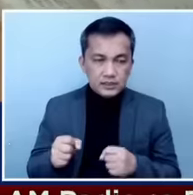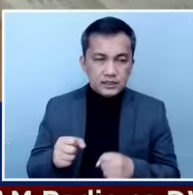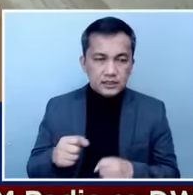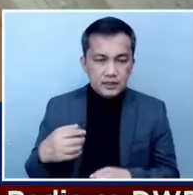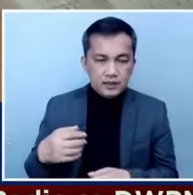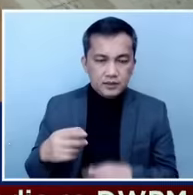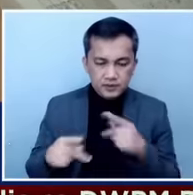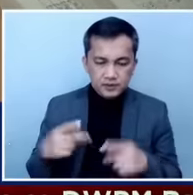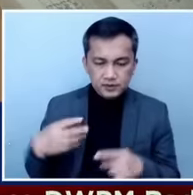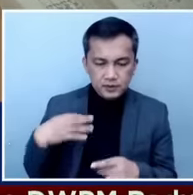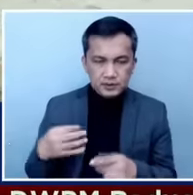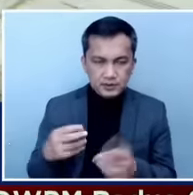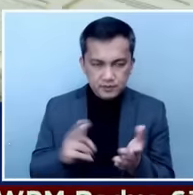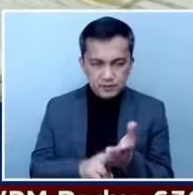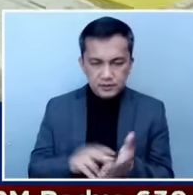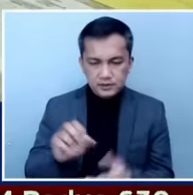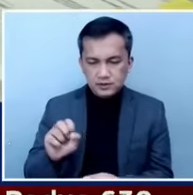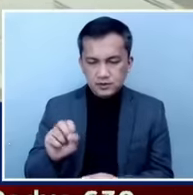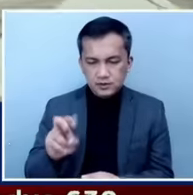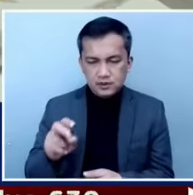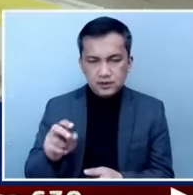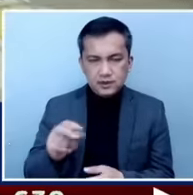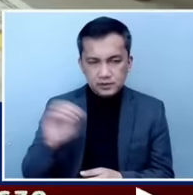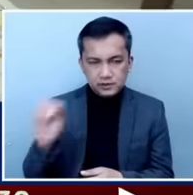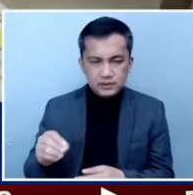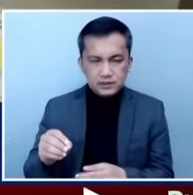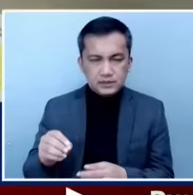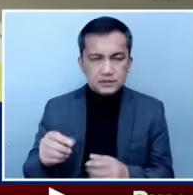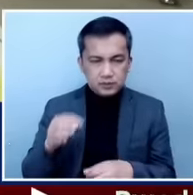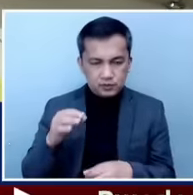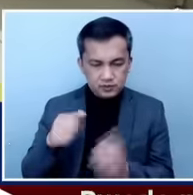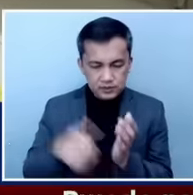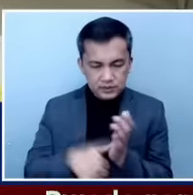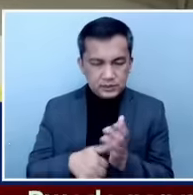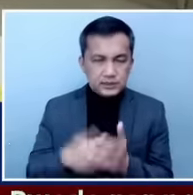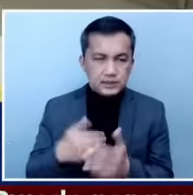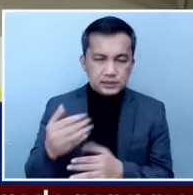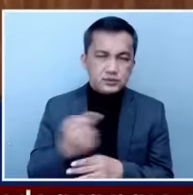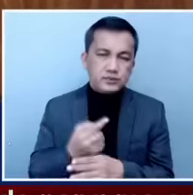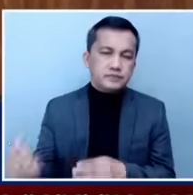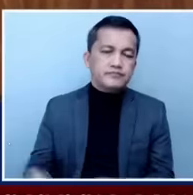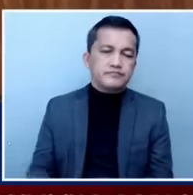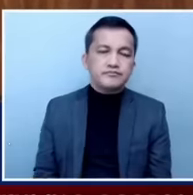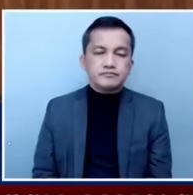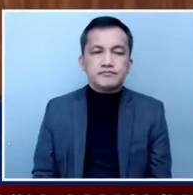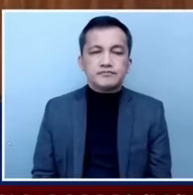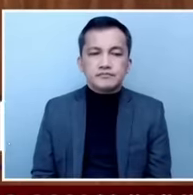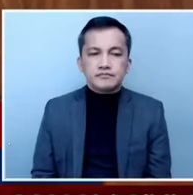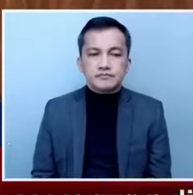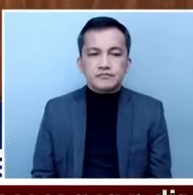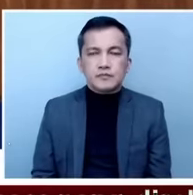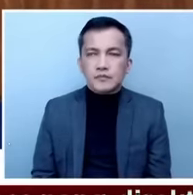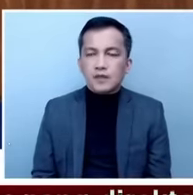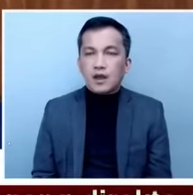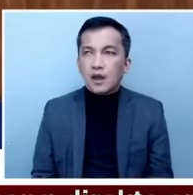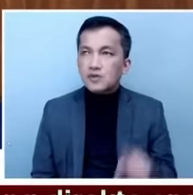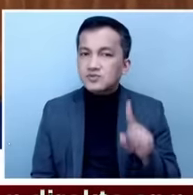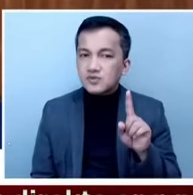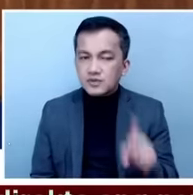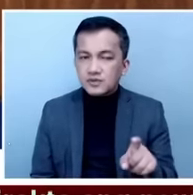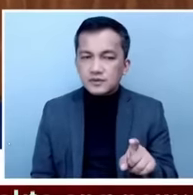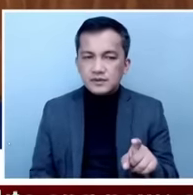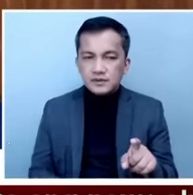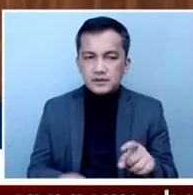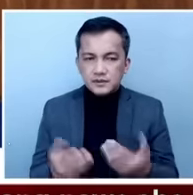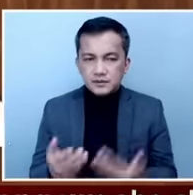ng 12% ng lahat ng botante sa bansa sa susunod na linggo. It's a question lang talaga of physically submitting